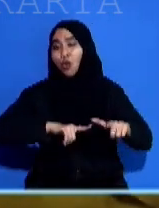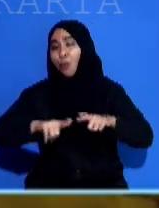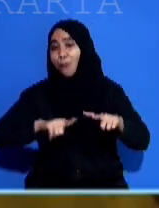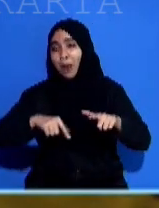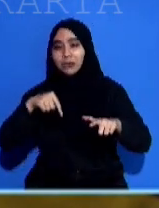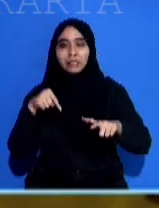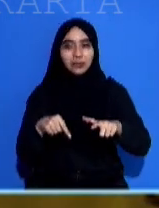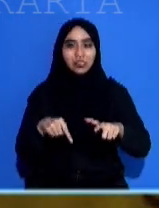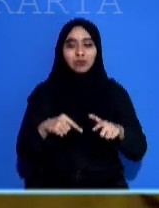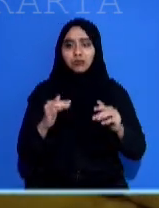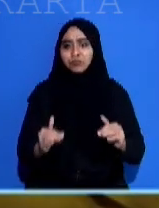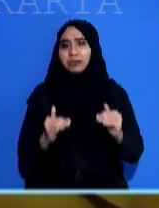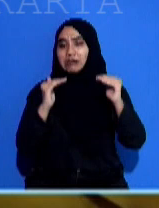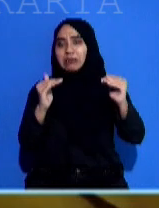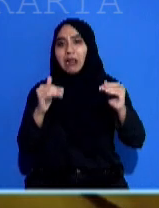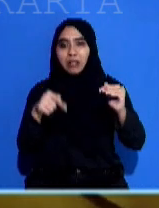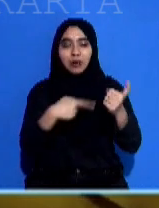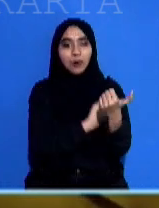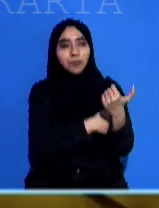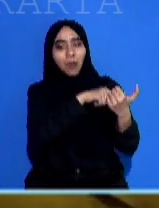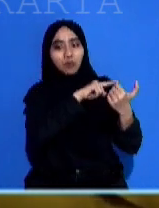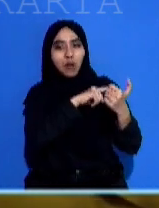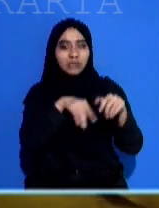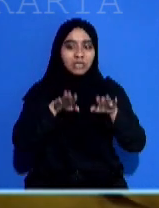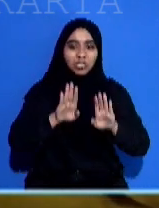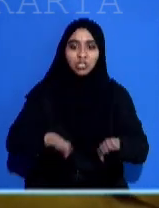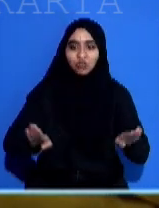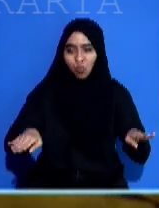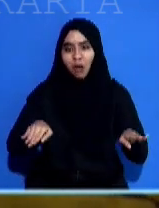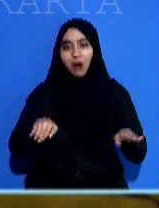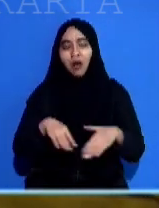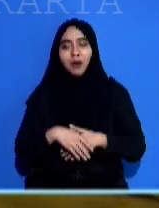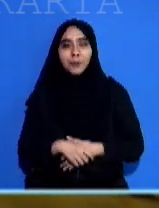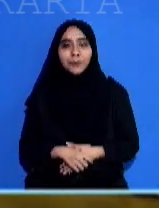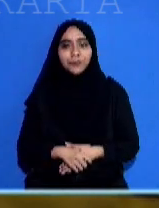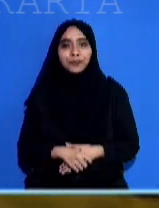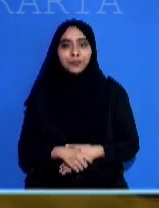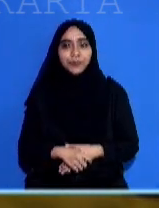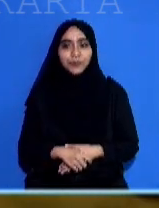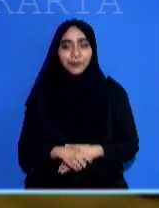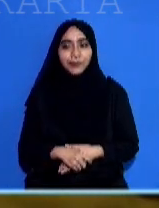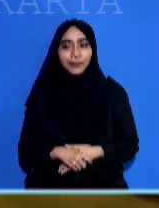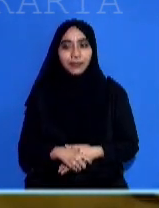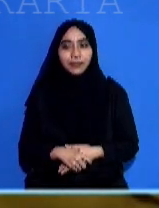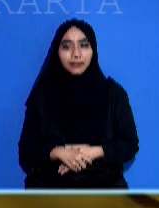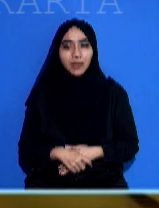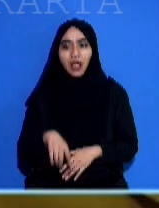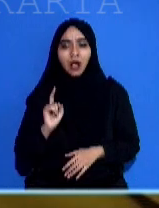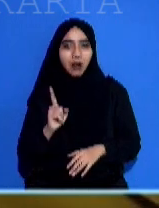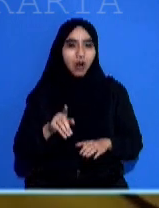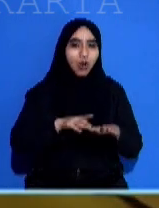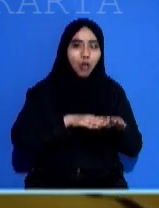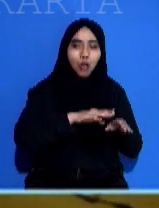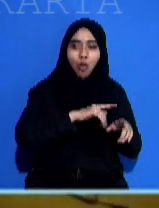bidang-mas kompeti siswa dengan peningkatan kompetensi siswa diadan kompetisi